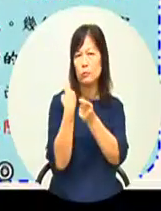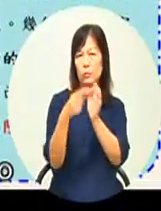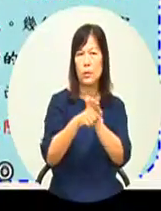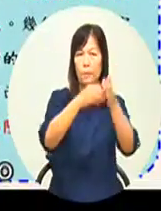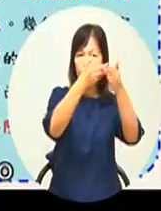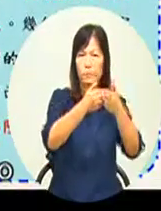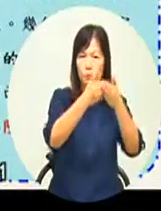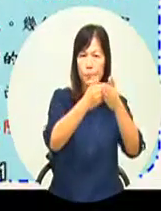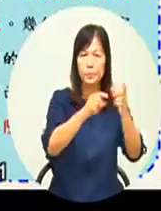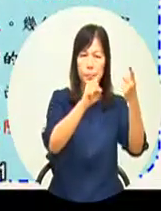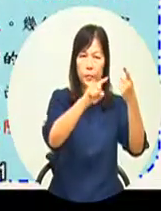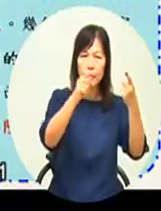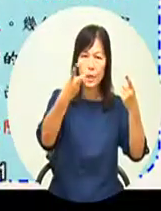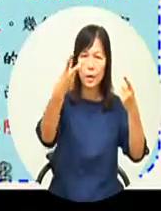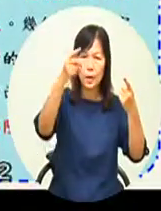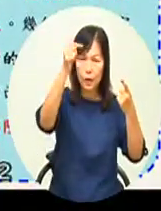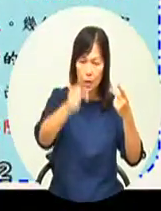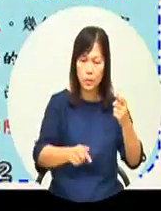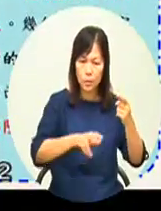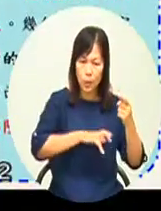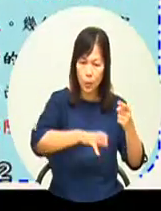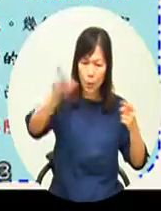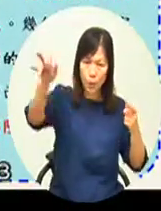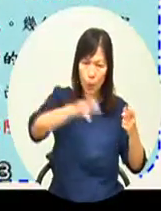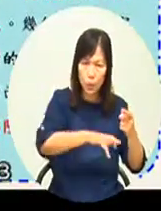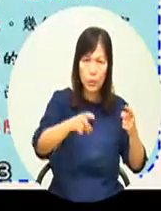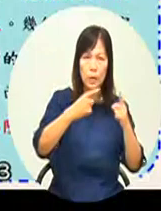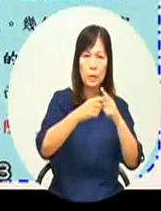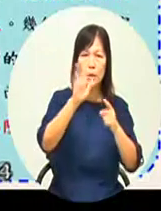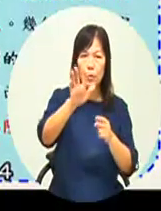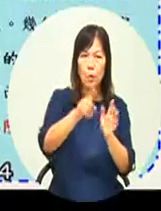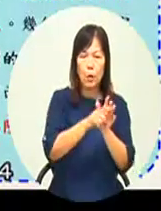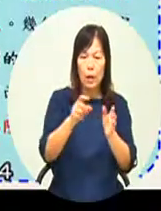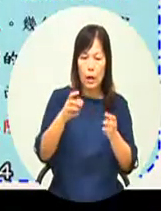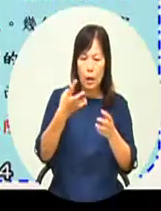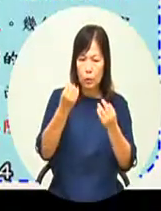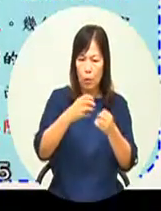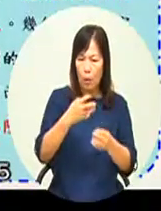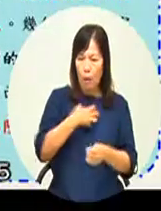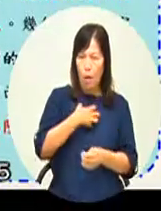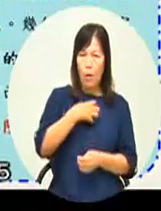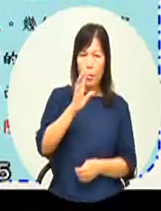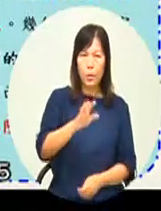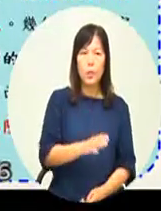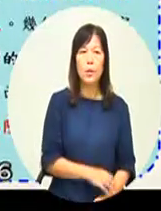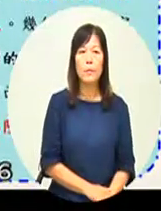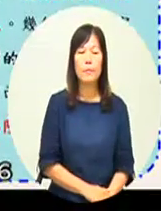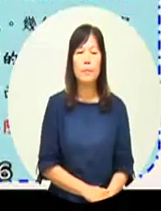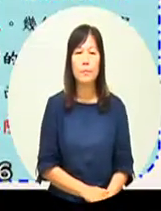就有1.2亿出境人次哦，这个数字也非常的惊人。那其实